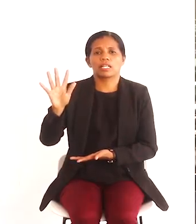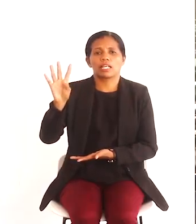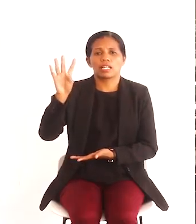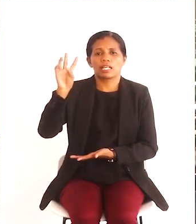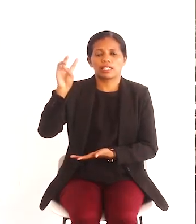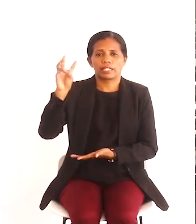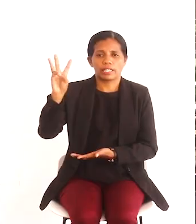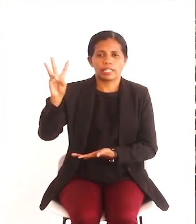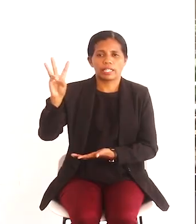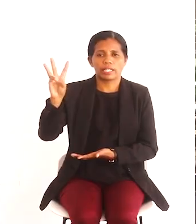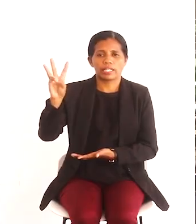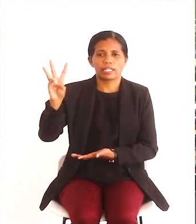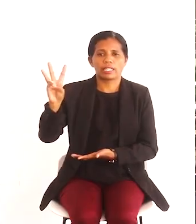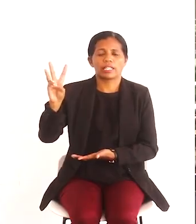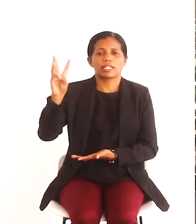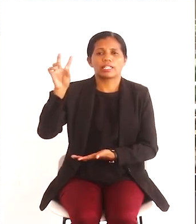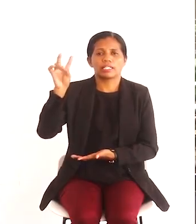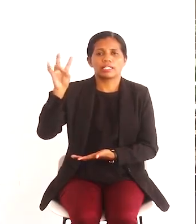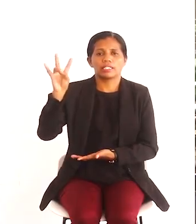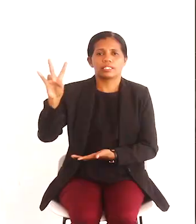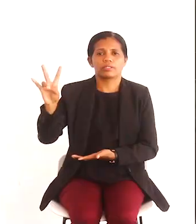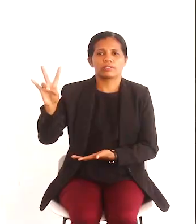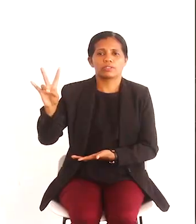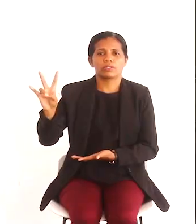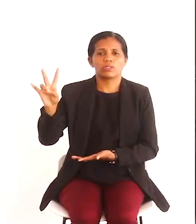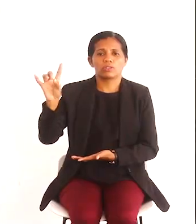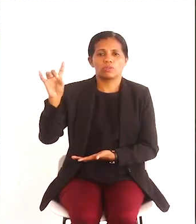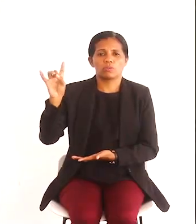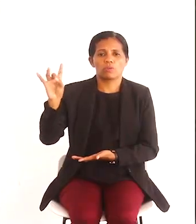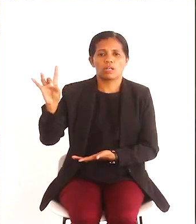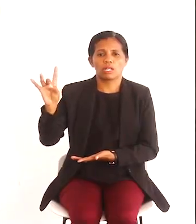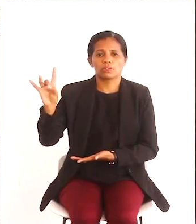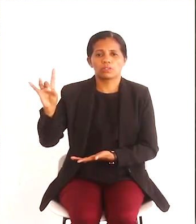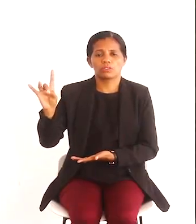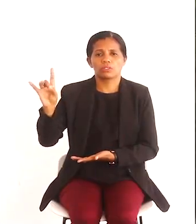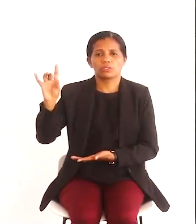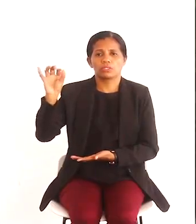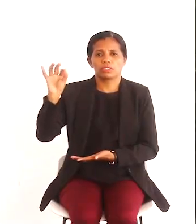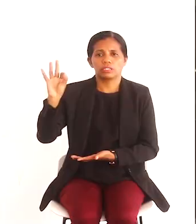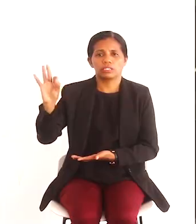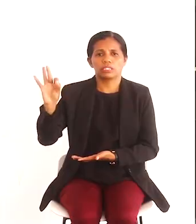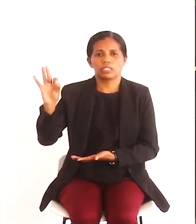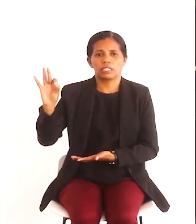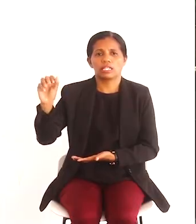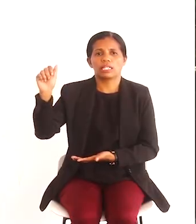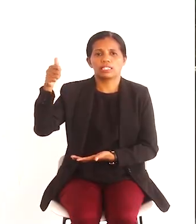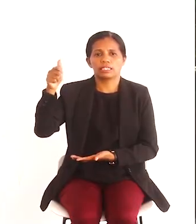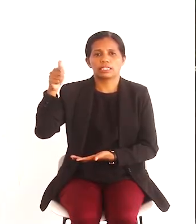diak tebes. Neng, hitu, walu,